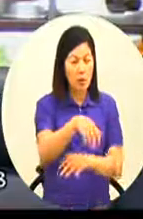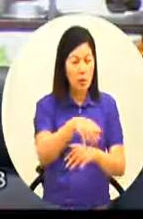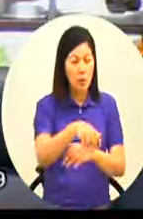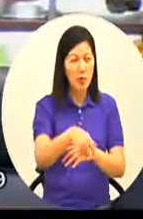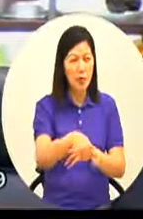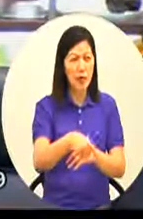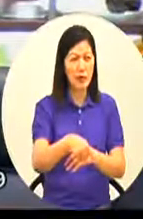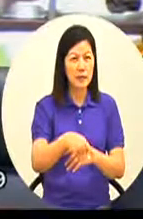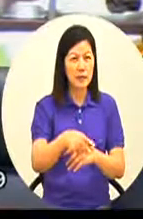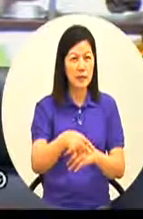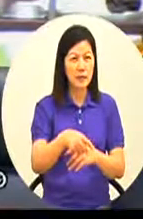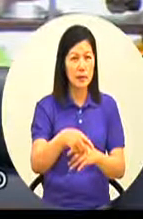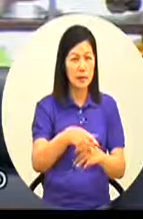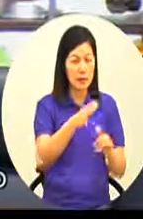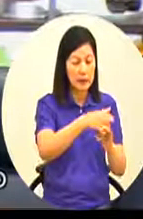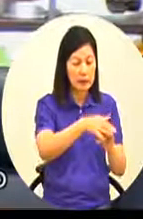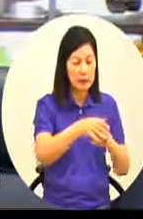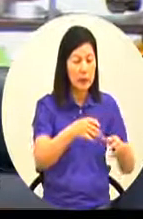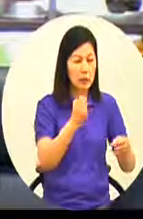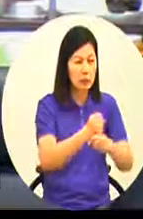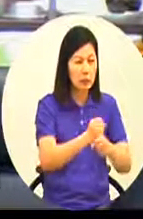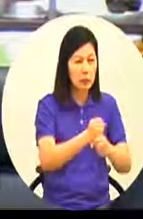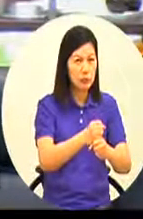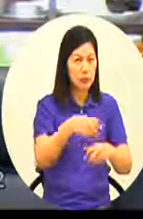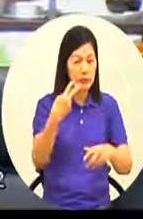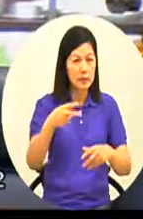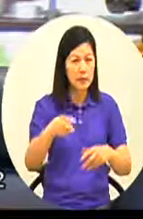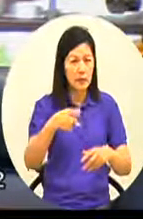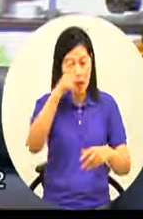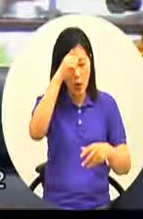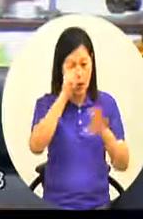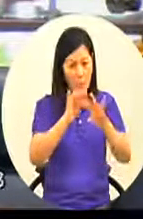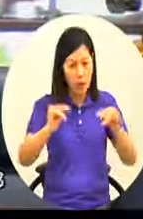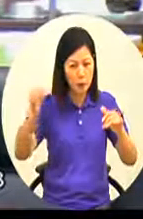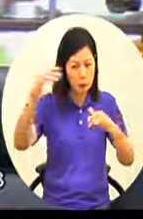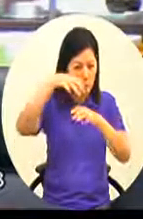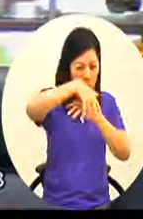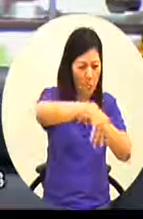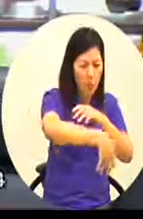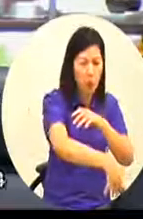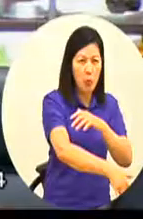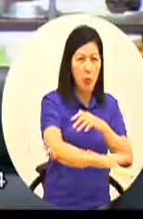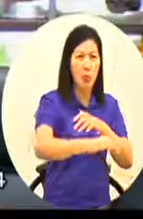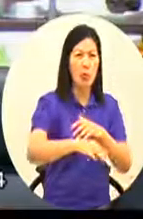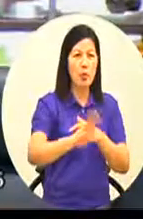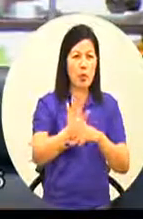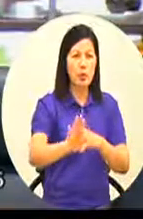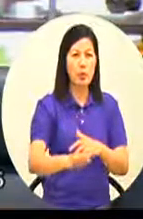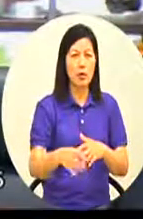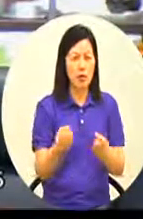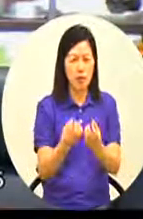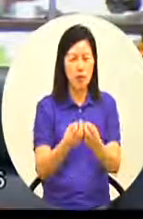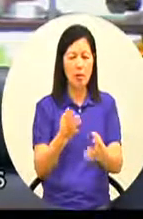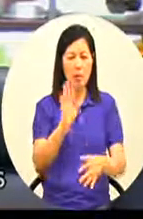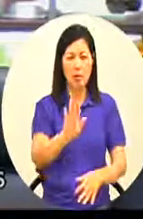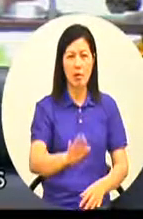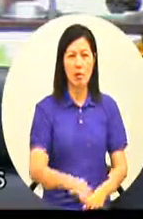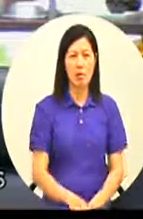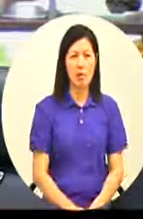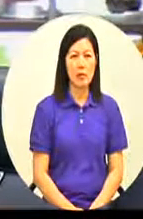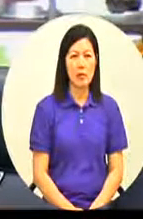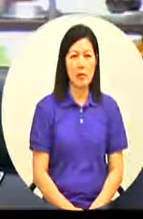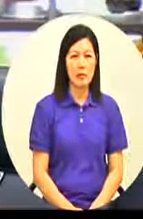工程，然后让雨水让那个黄土流下来的这个状况再产生啊。 是， 就是